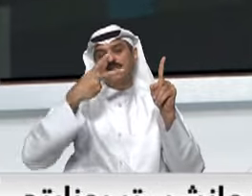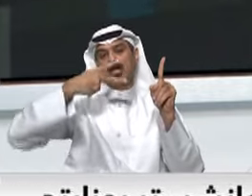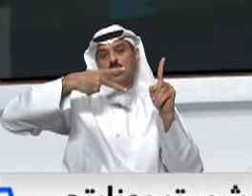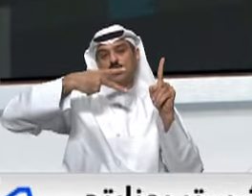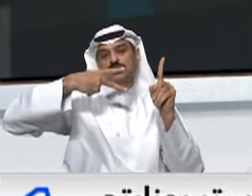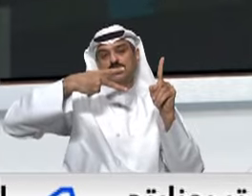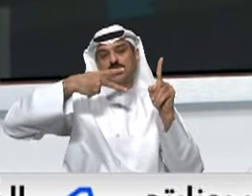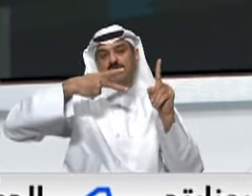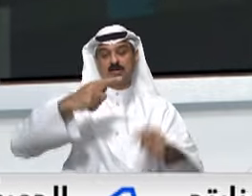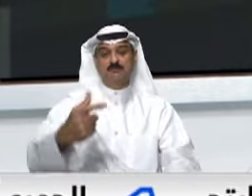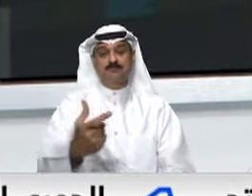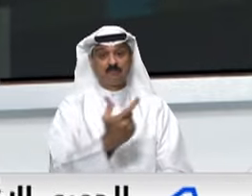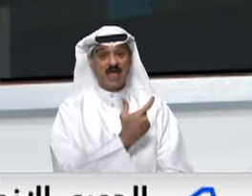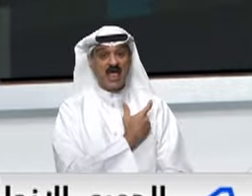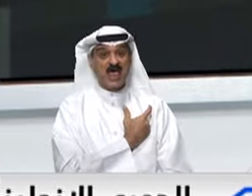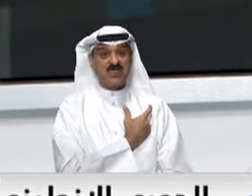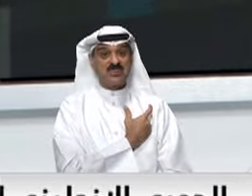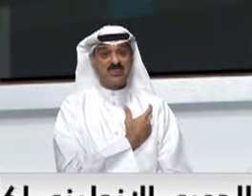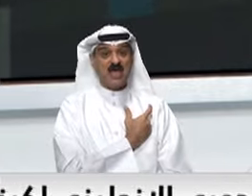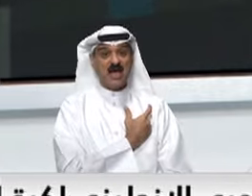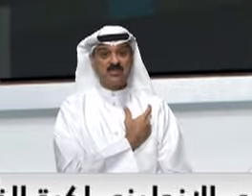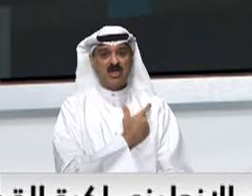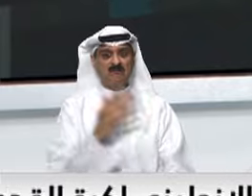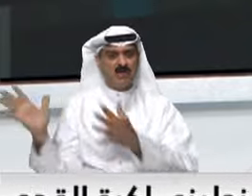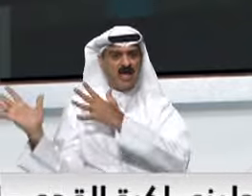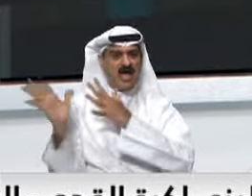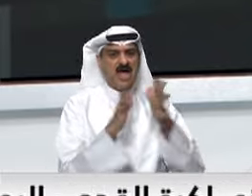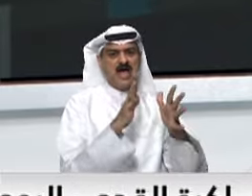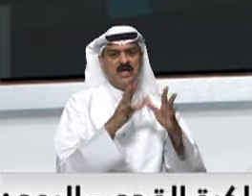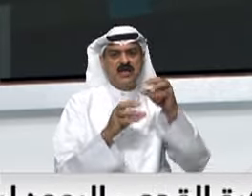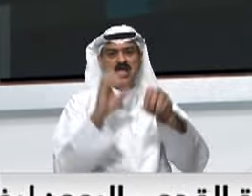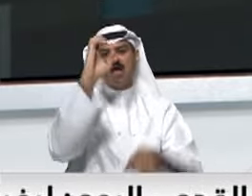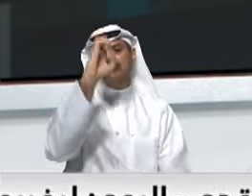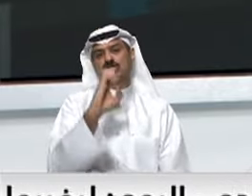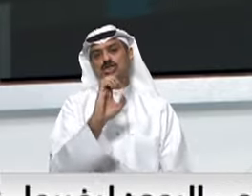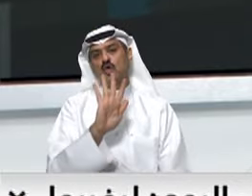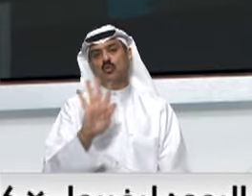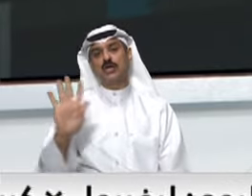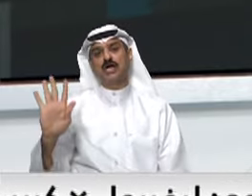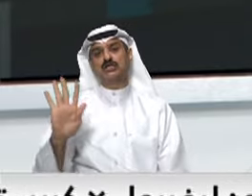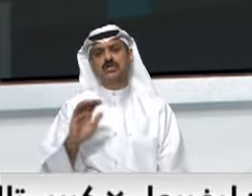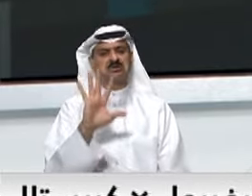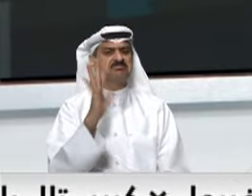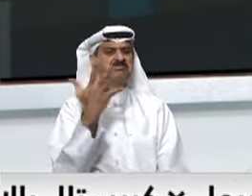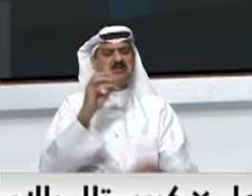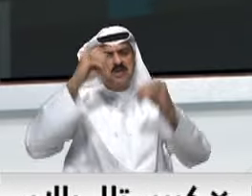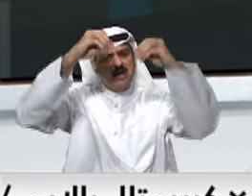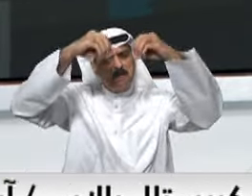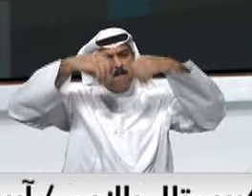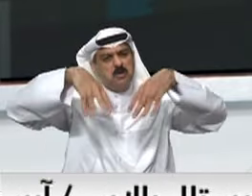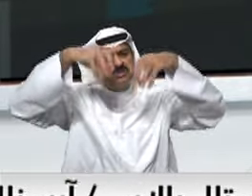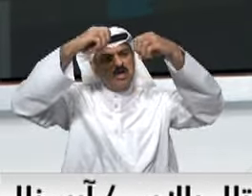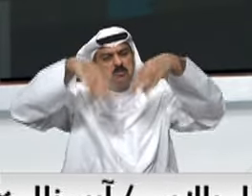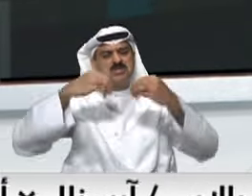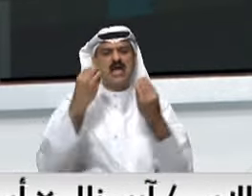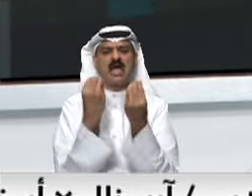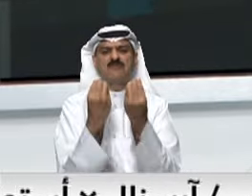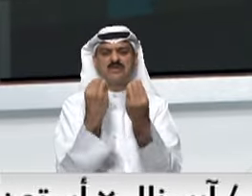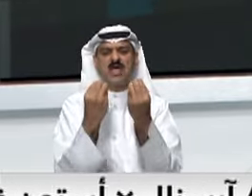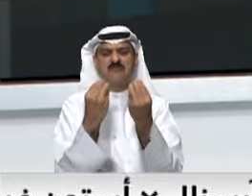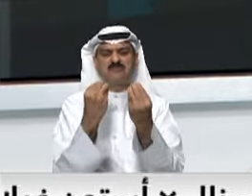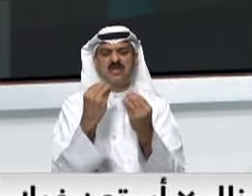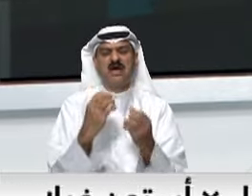درجة مئوية. تتحول الرياح إلى جنوبي شرقية يوم الثلاثاء، ويمكن تستمر فرص الأمطار لكن تقل شوي شوي لفترة